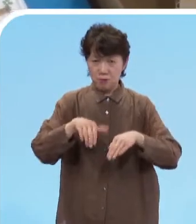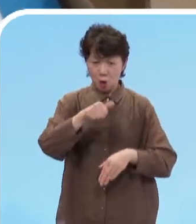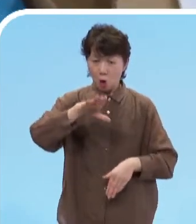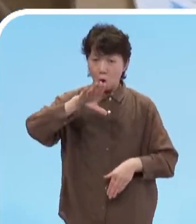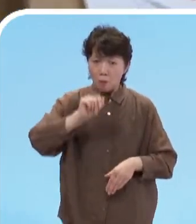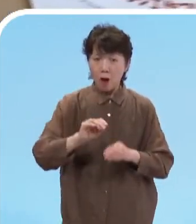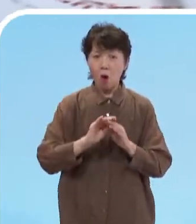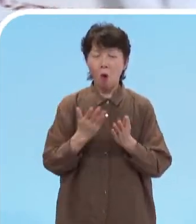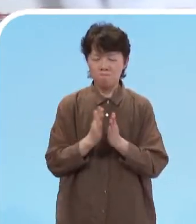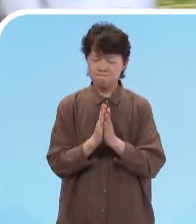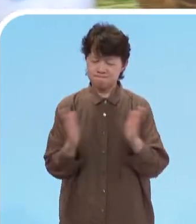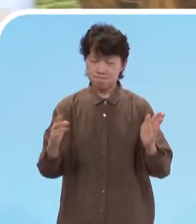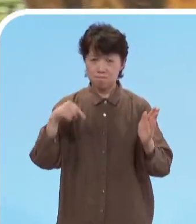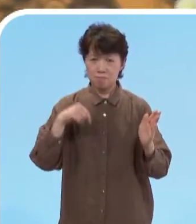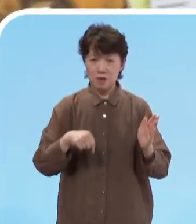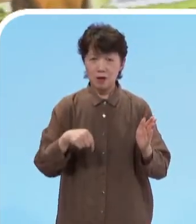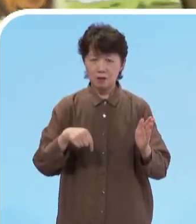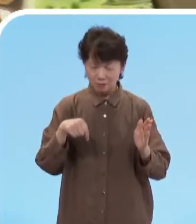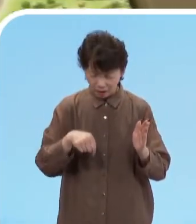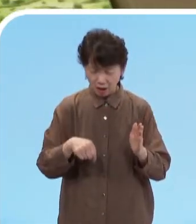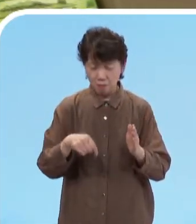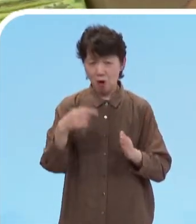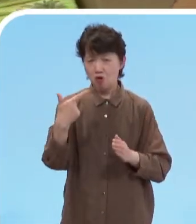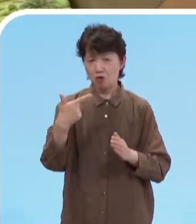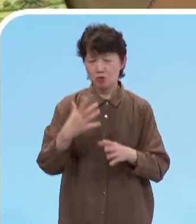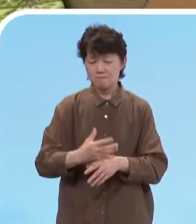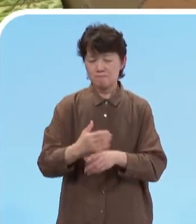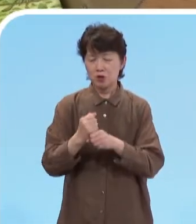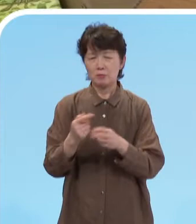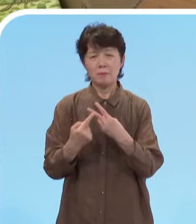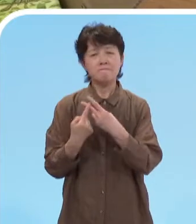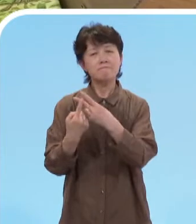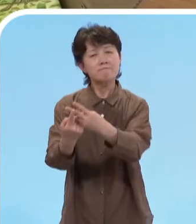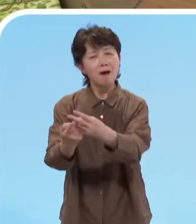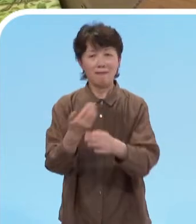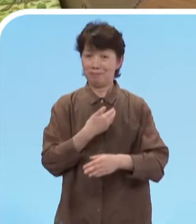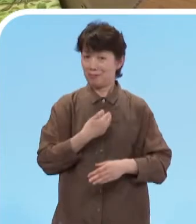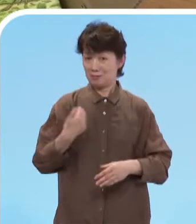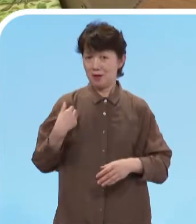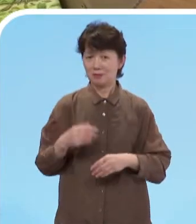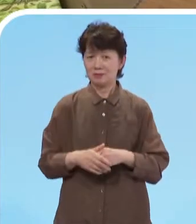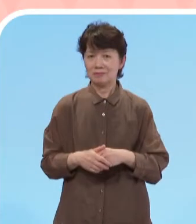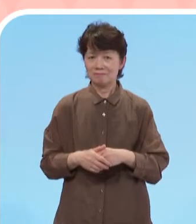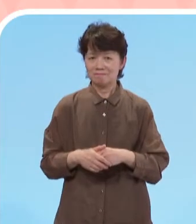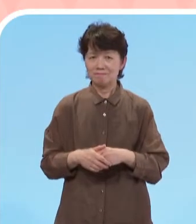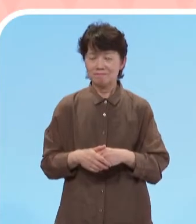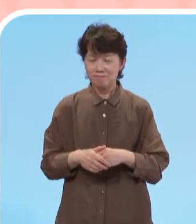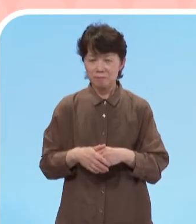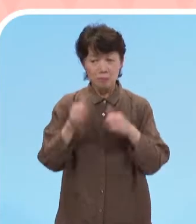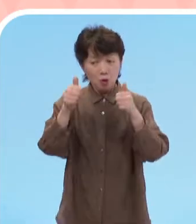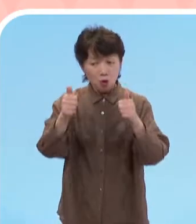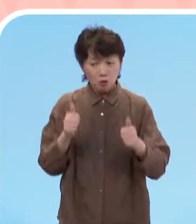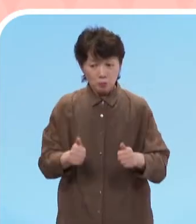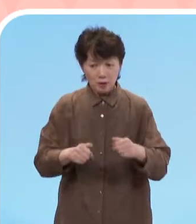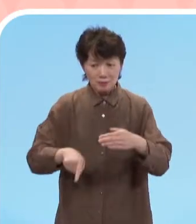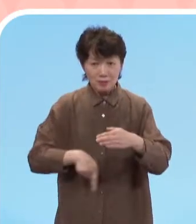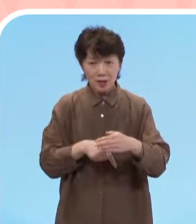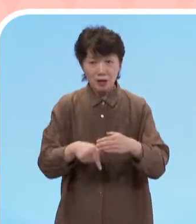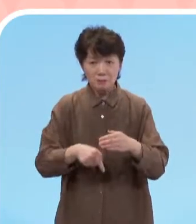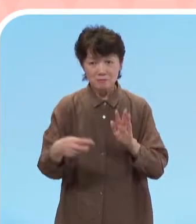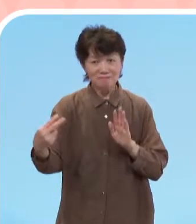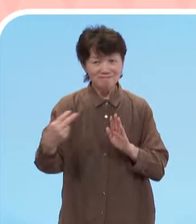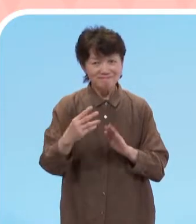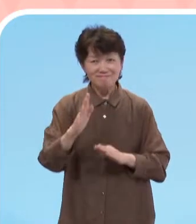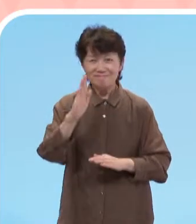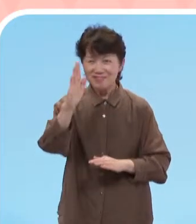万冊の蔵書の中から6冊を一組にして郵送で宅配させていただくと、まあ、詳細はホームページの方一度